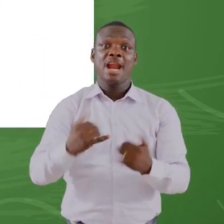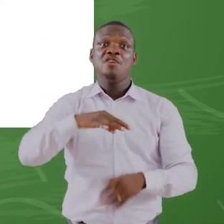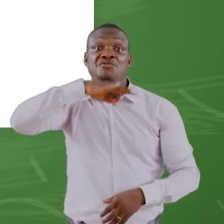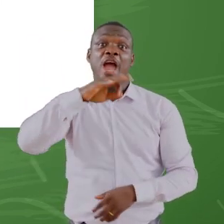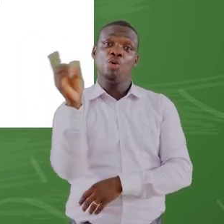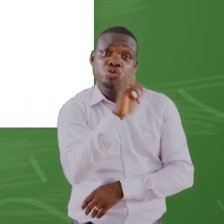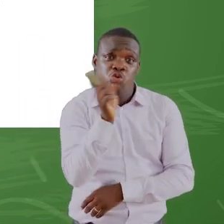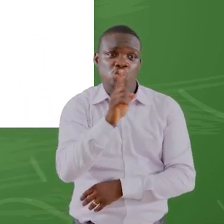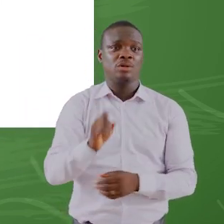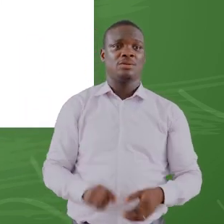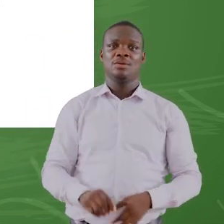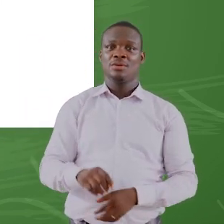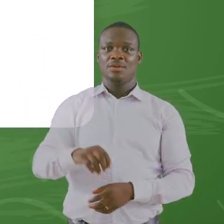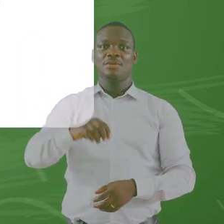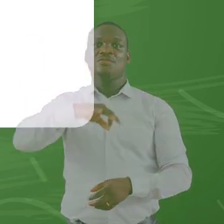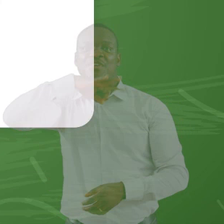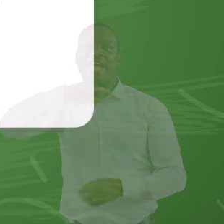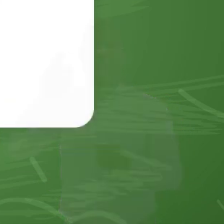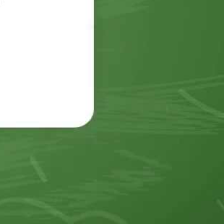se rencontre à Man.